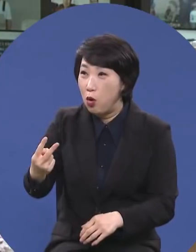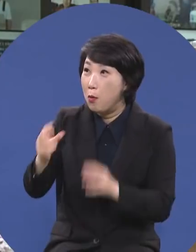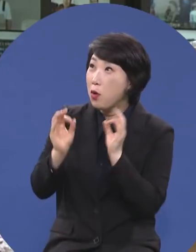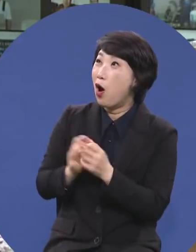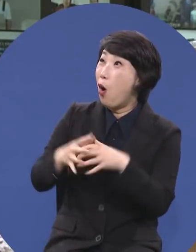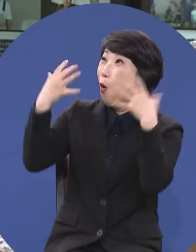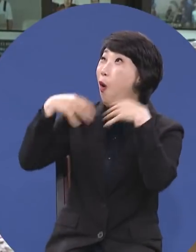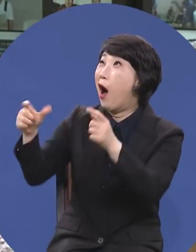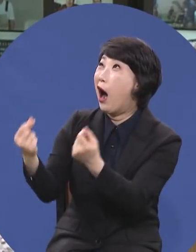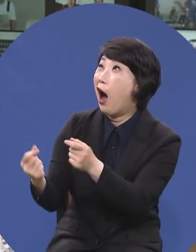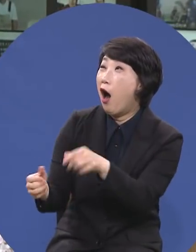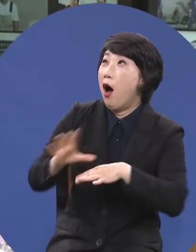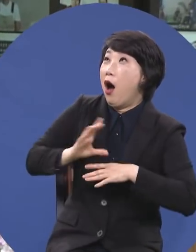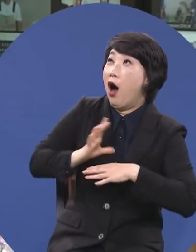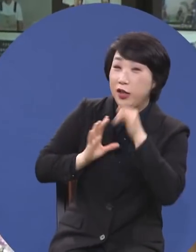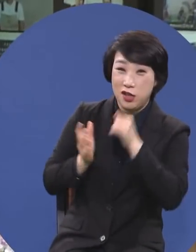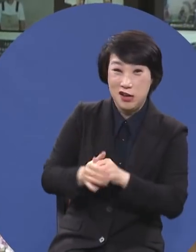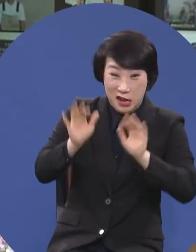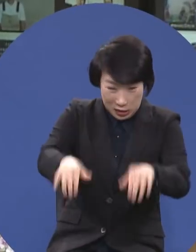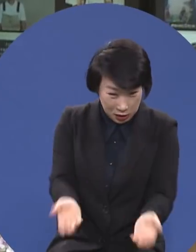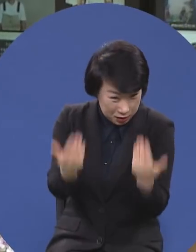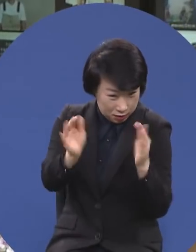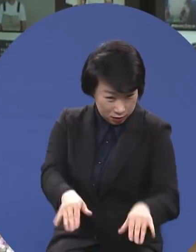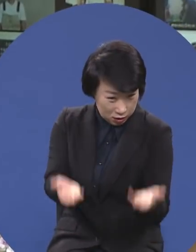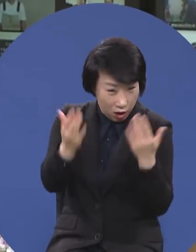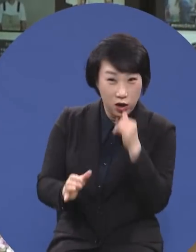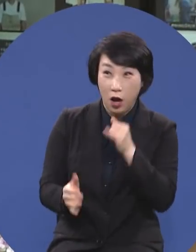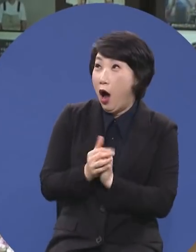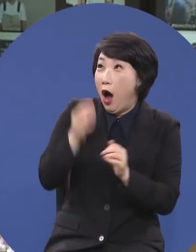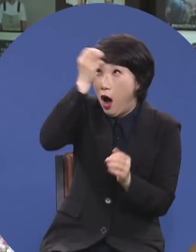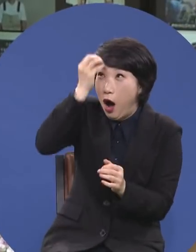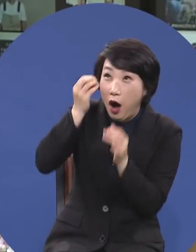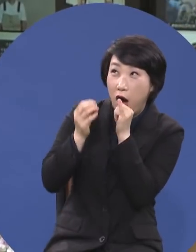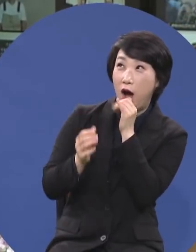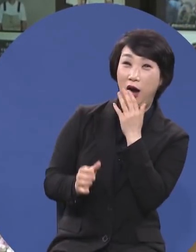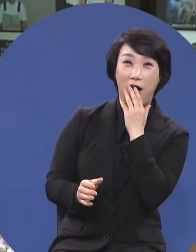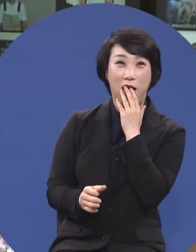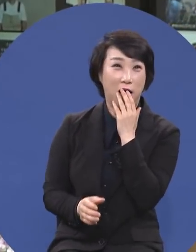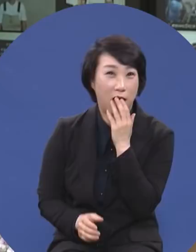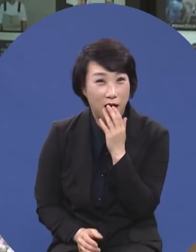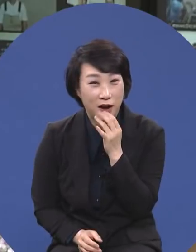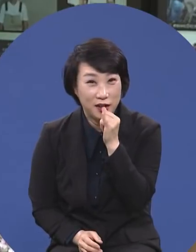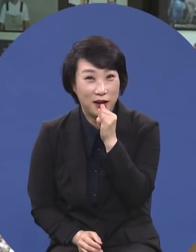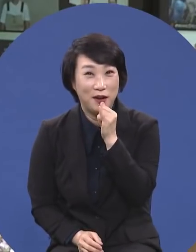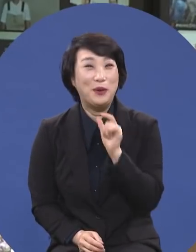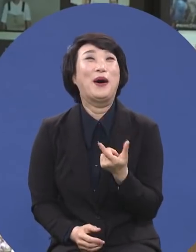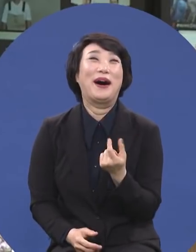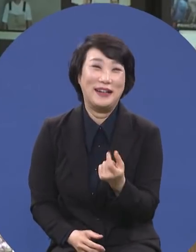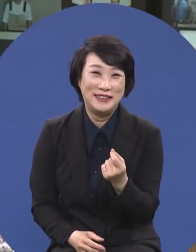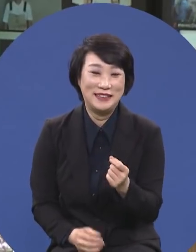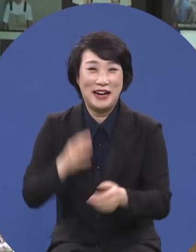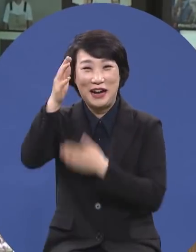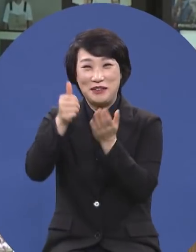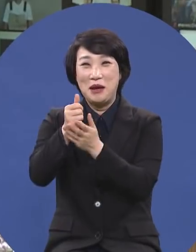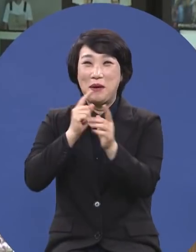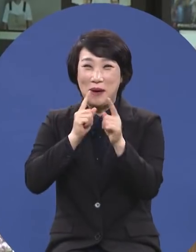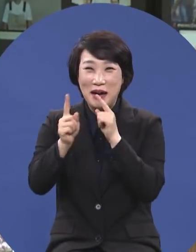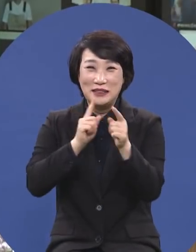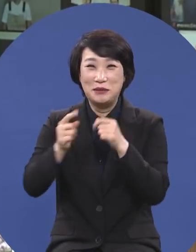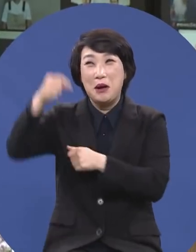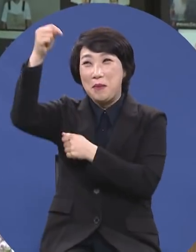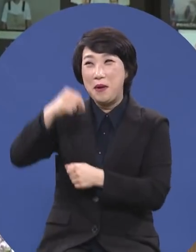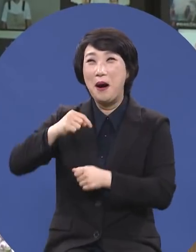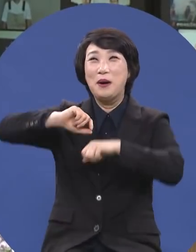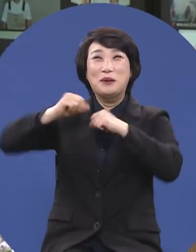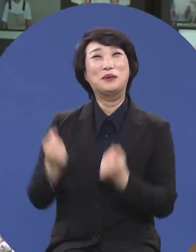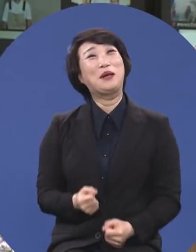혼이 갔습니다. 막 앉아버리 이래서 정신이 없습니다. 이렇게 하나님 말씀을